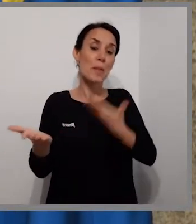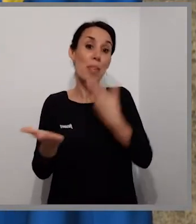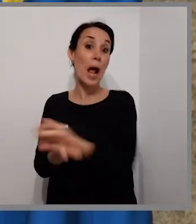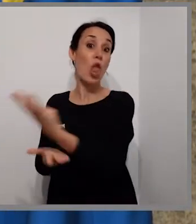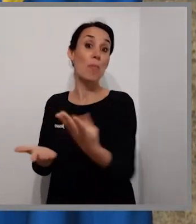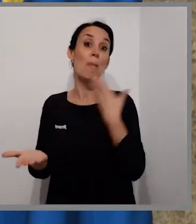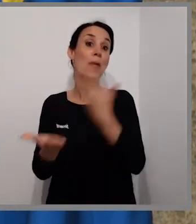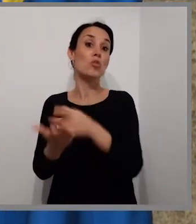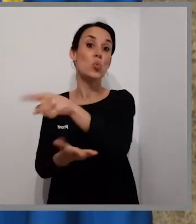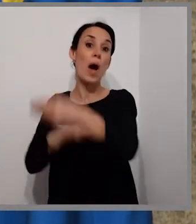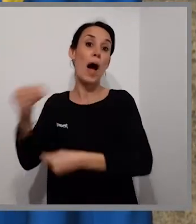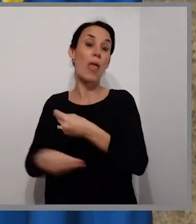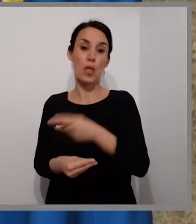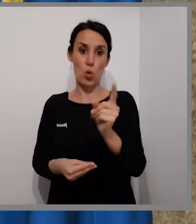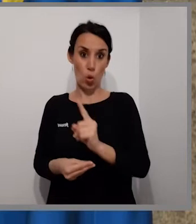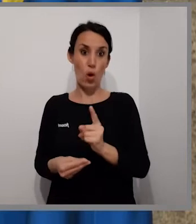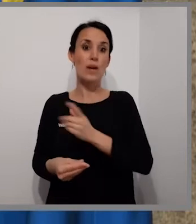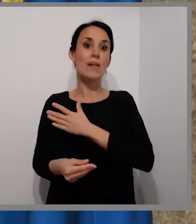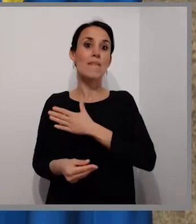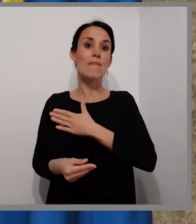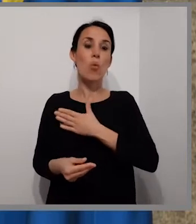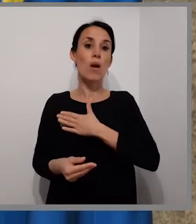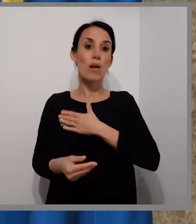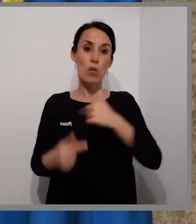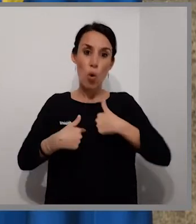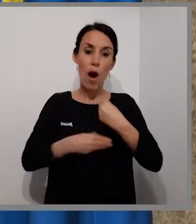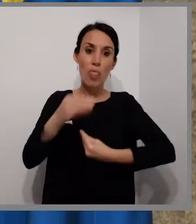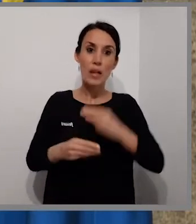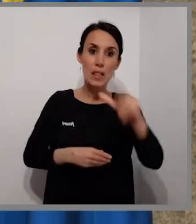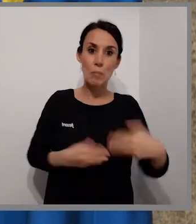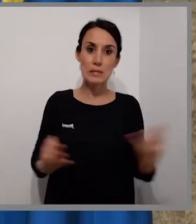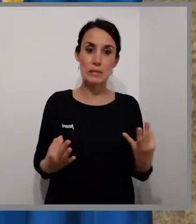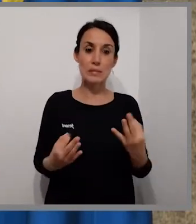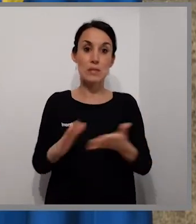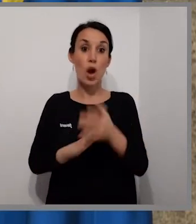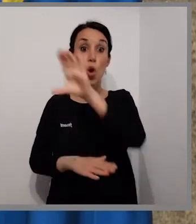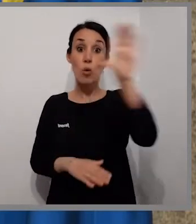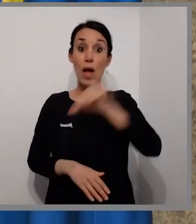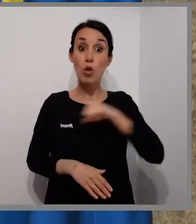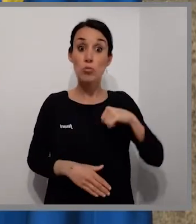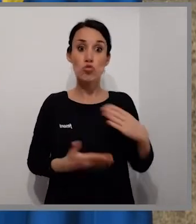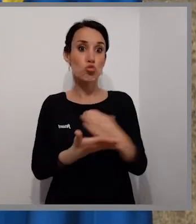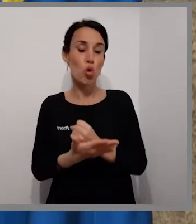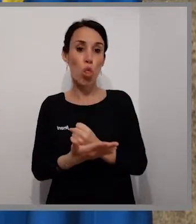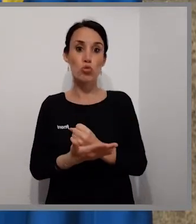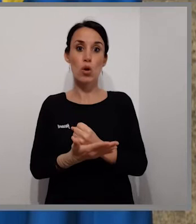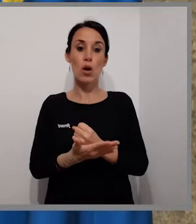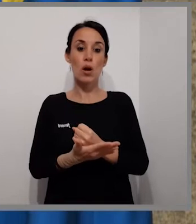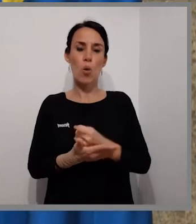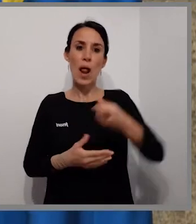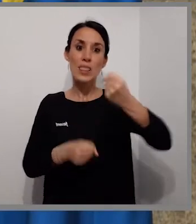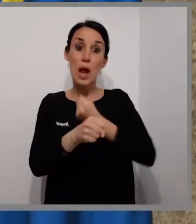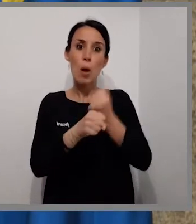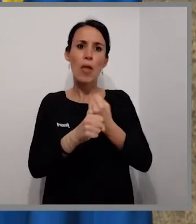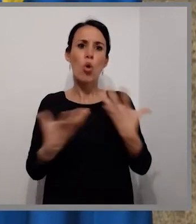demanant als altres allò que tenen que fer. Es tracta de veure què pots fer tu també. I nosaltres, comunitats autònomes i els autogoverns,